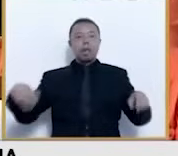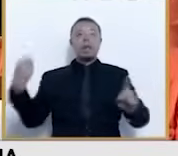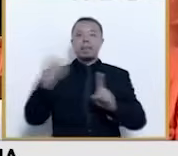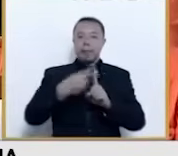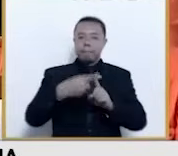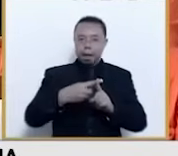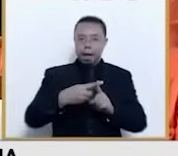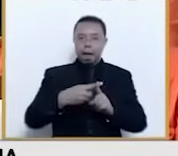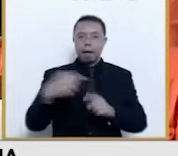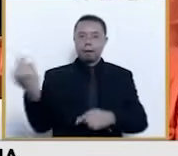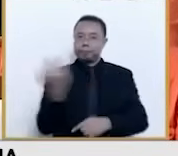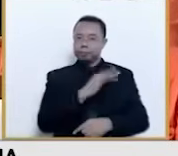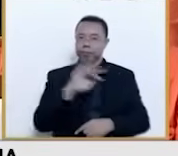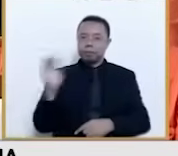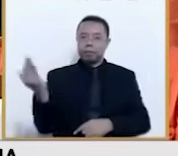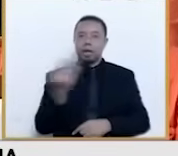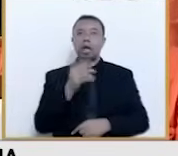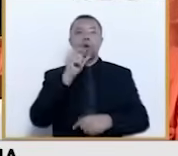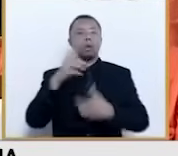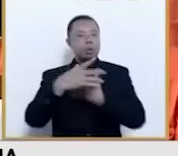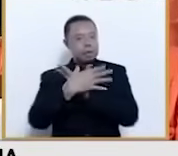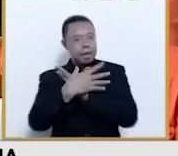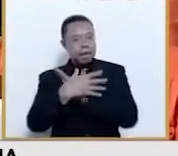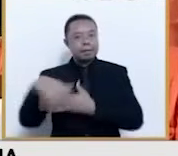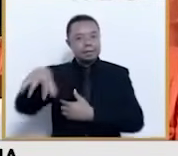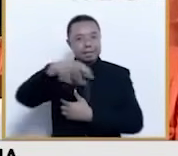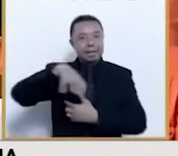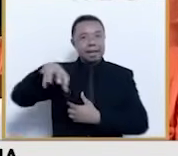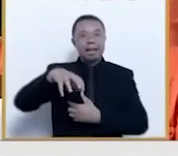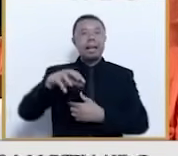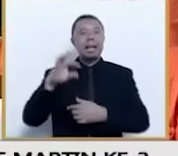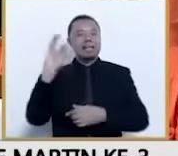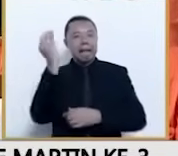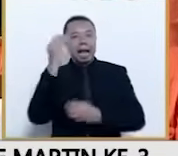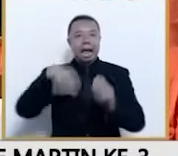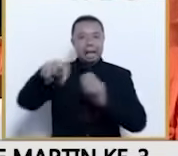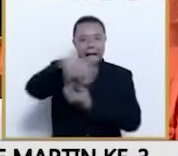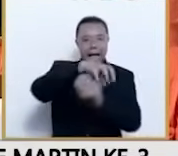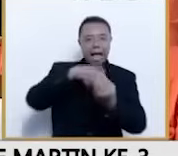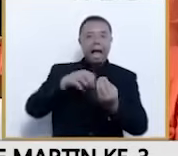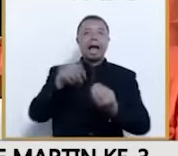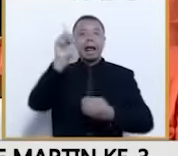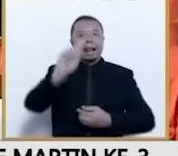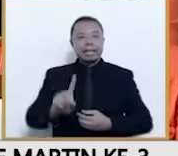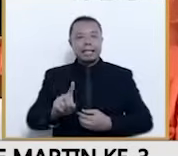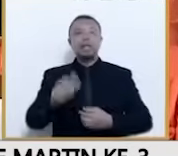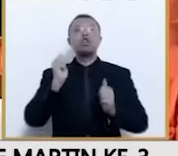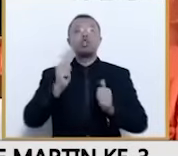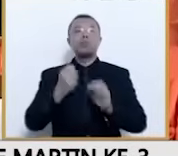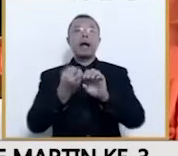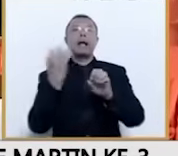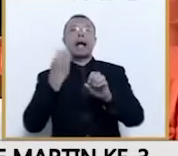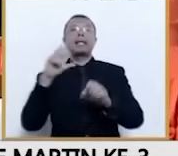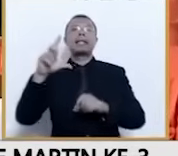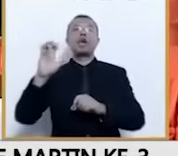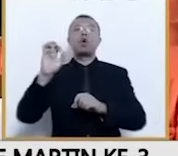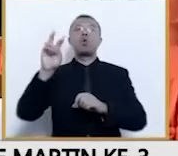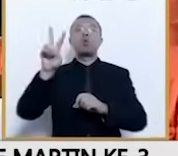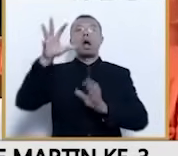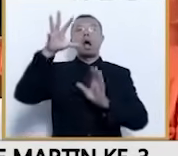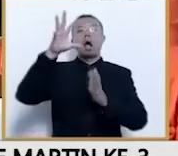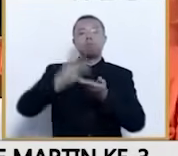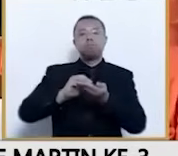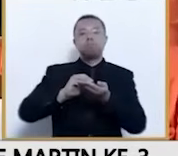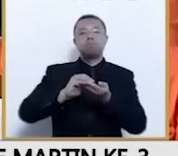Penambahan armada dan transportasi Jabodetabek berbasis listrik untuk penurunan emisi yang ada.